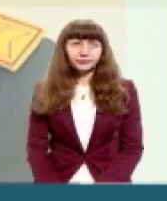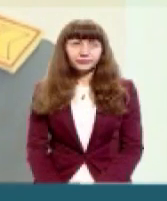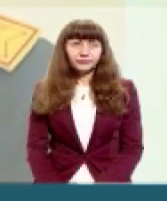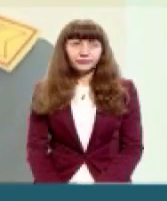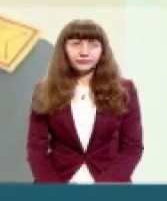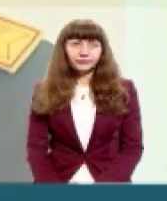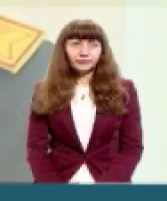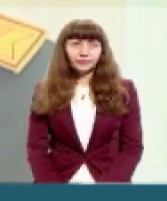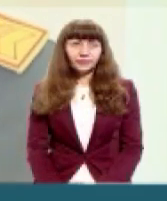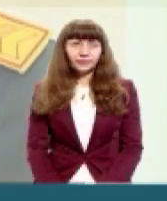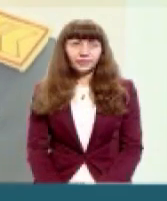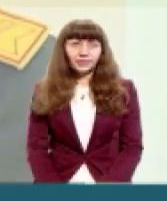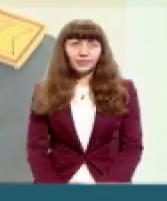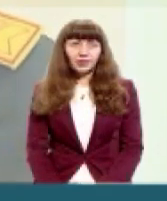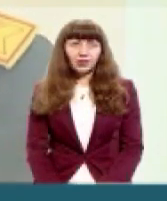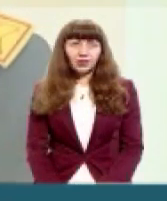организационной работы.